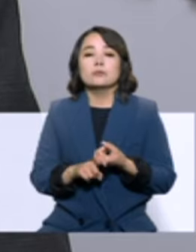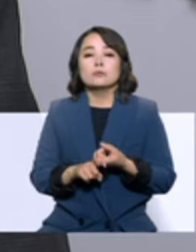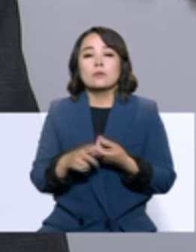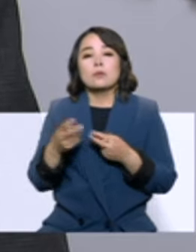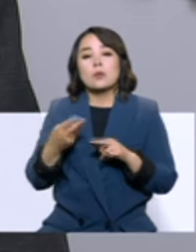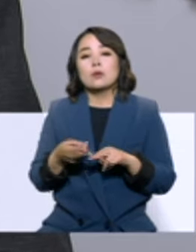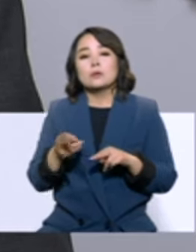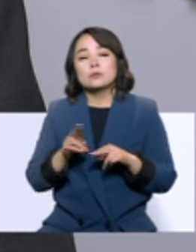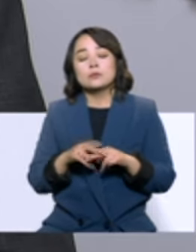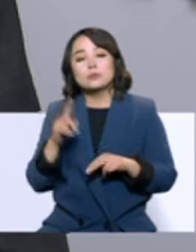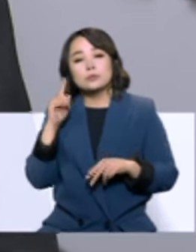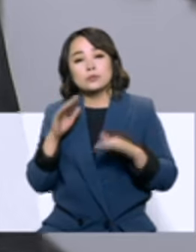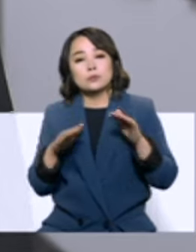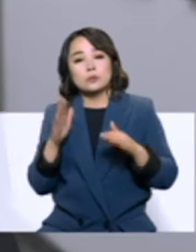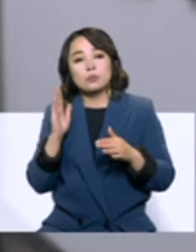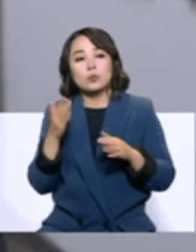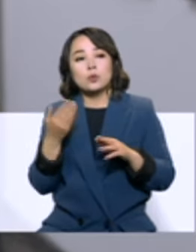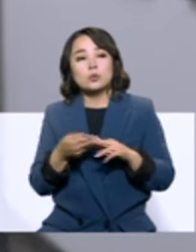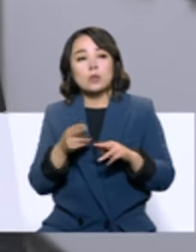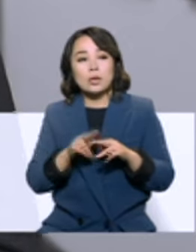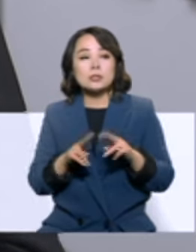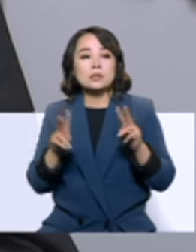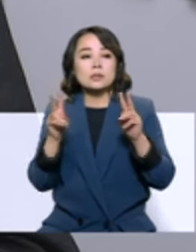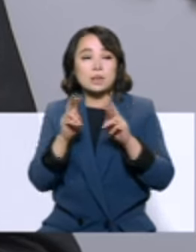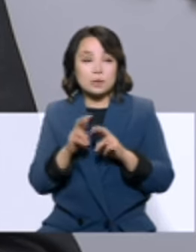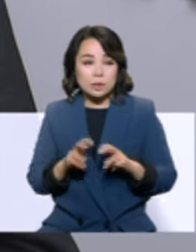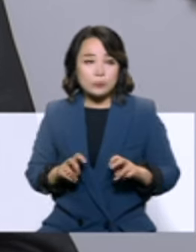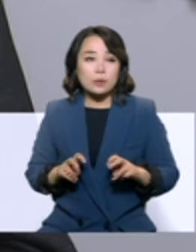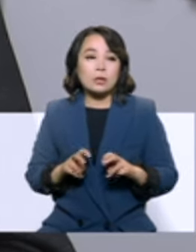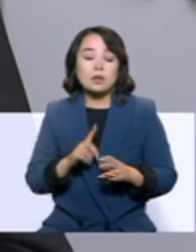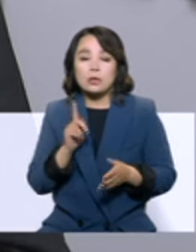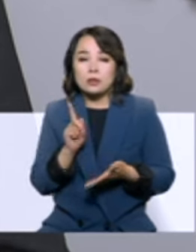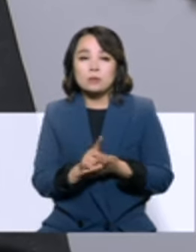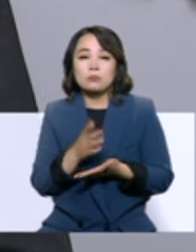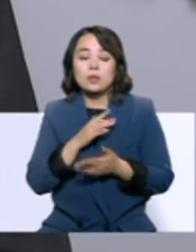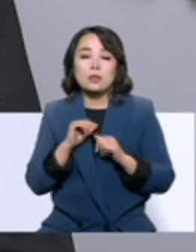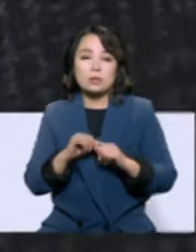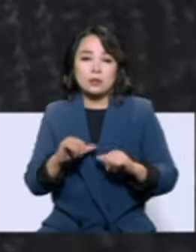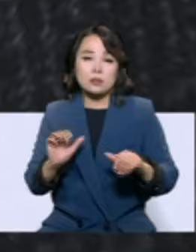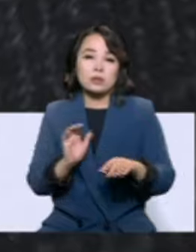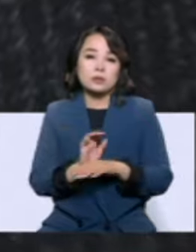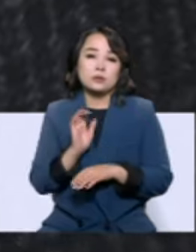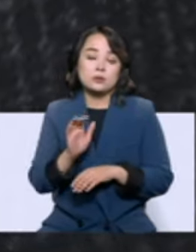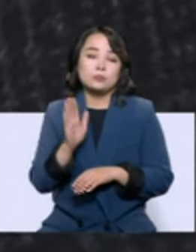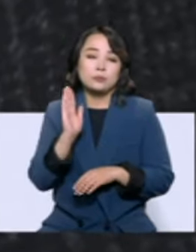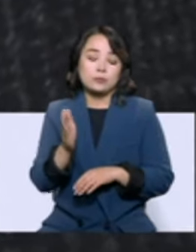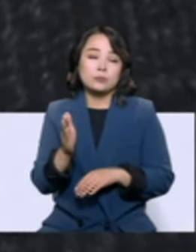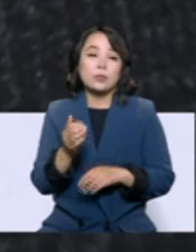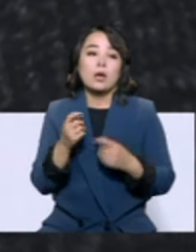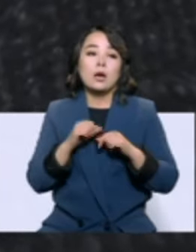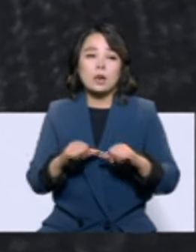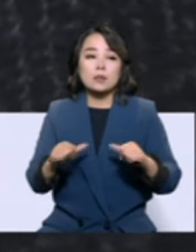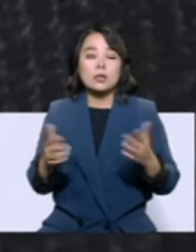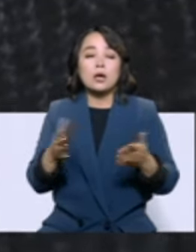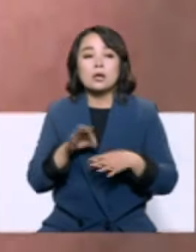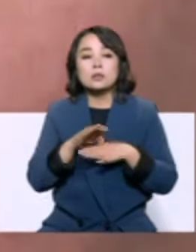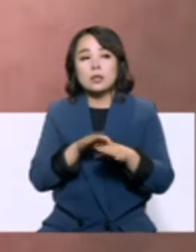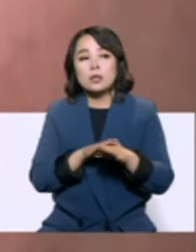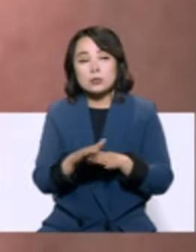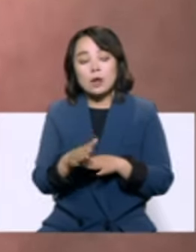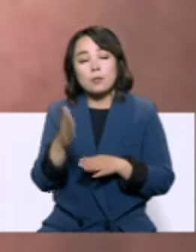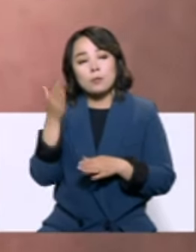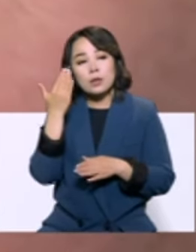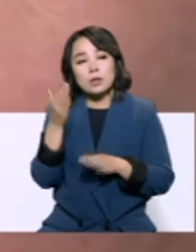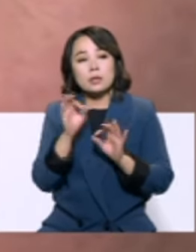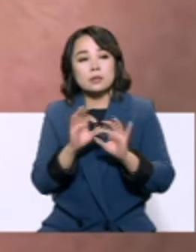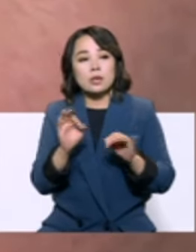мынандай күдік болса, сол күдікті тексеріп, әртүрлі бізге комиссия дегенге жібереді. Комиссия қолдайсыздар, бәрдерді өзінің пікірін